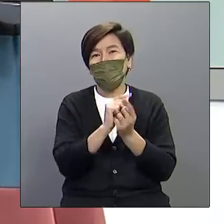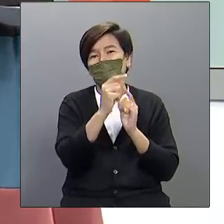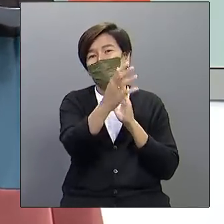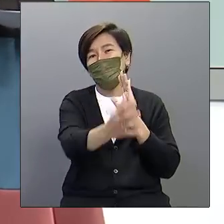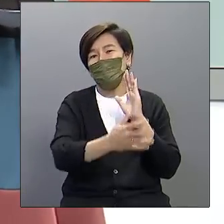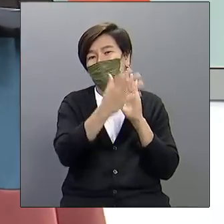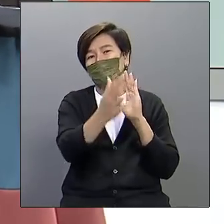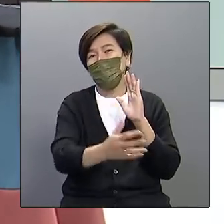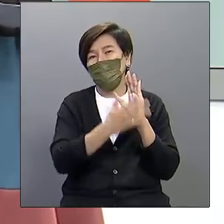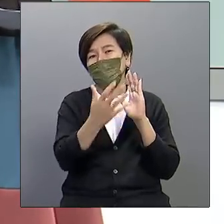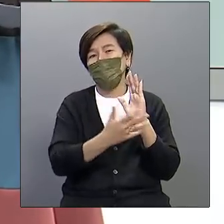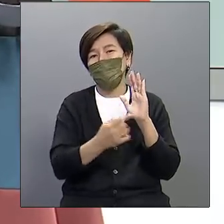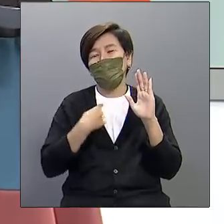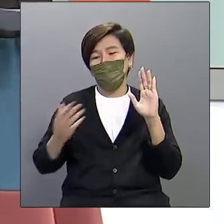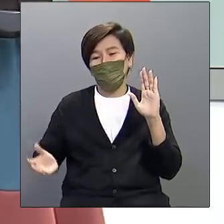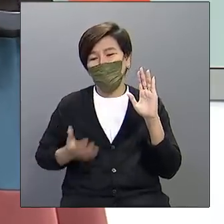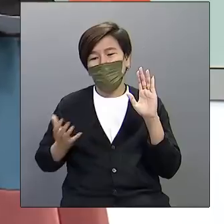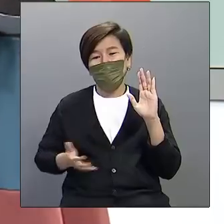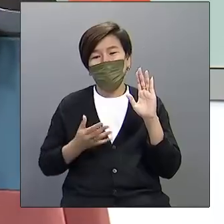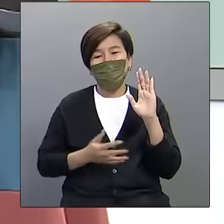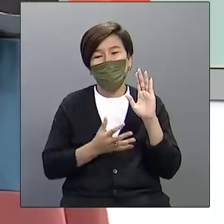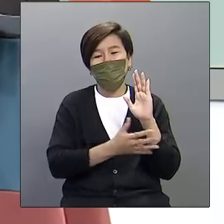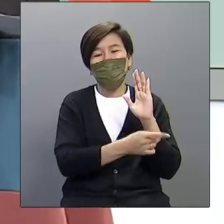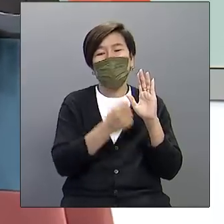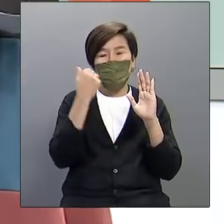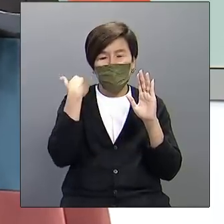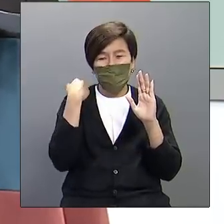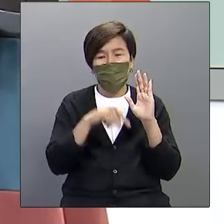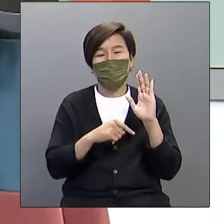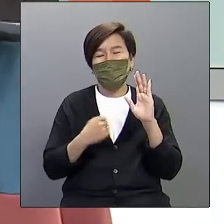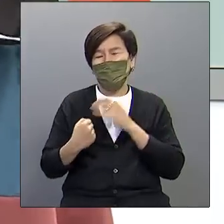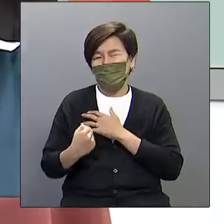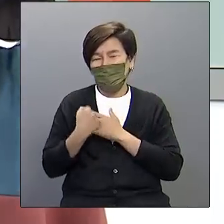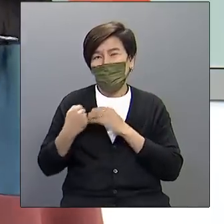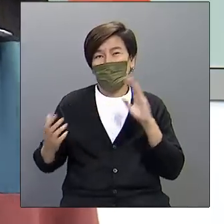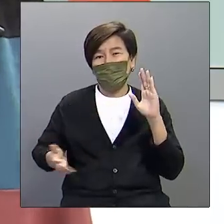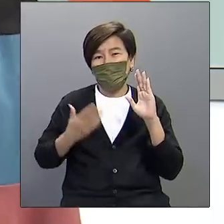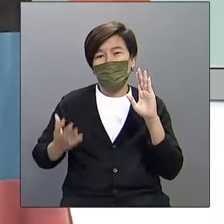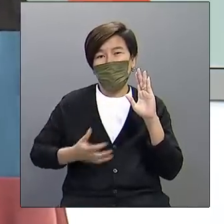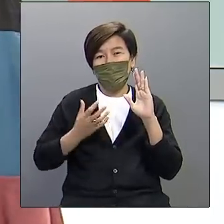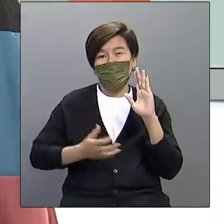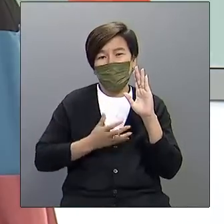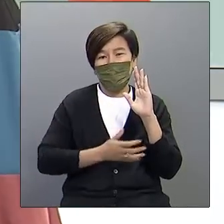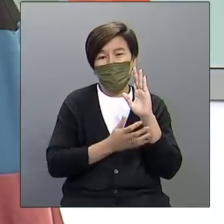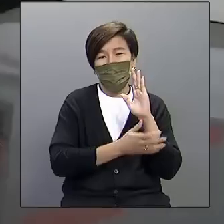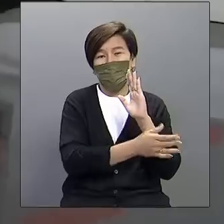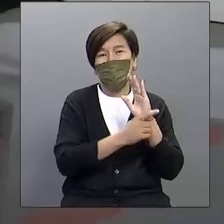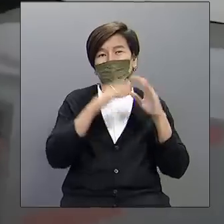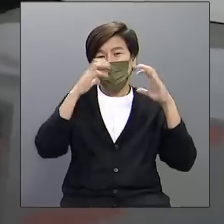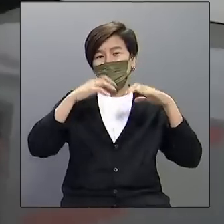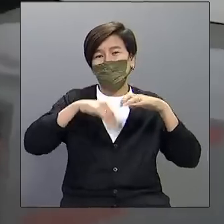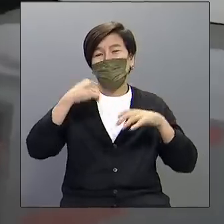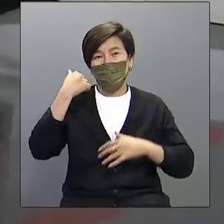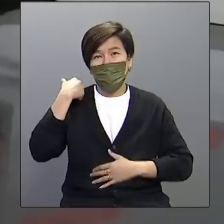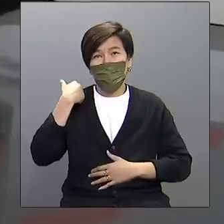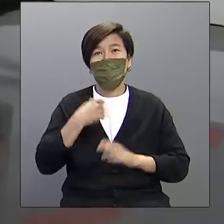่งใต้ทพปกคุมทะเลอัดามันอ่าวไทยแล้วก็จะมกำลงแงขึ้ ทำให้ประเทศไยนั้นจะมีฝนตกหนักเพิ่มมากข